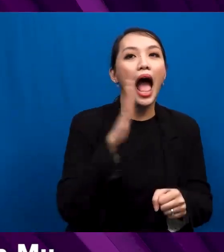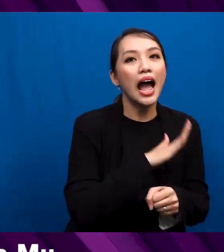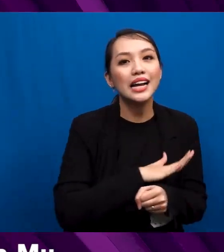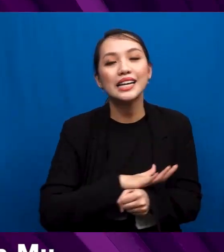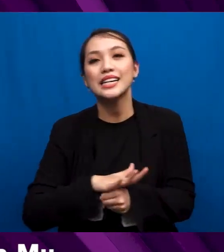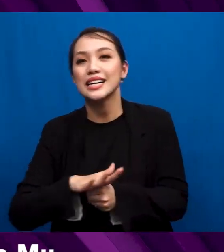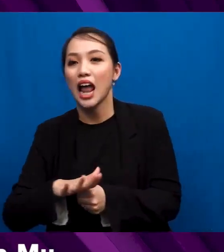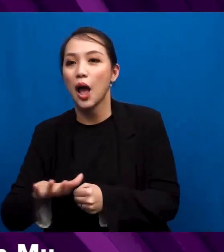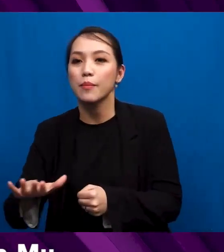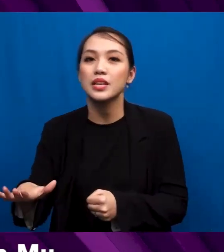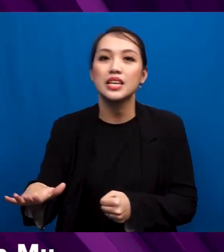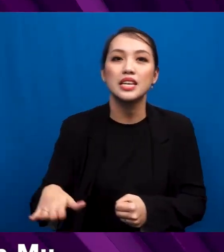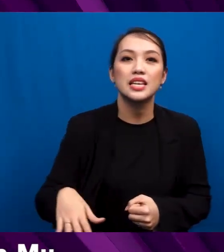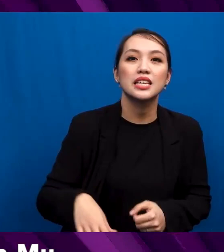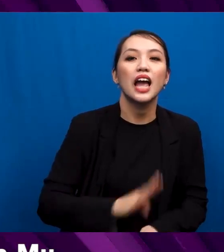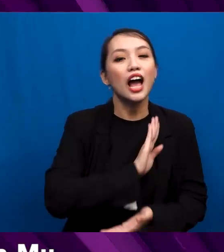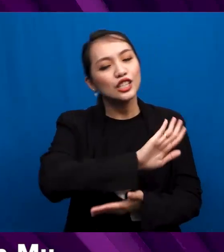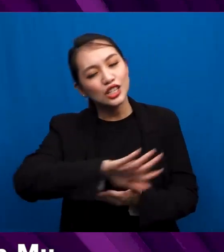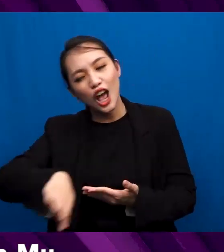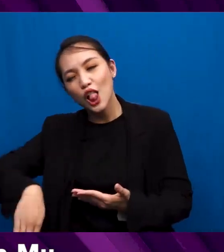rencana-Mu. Genapi